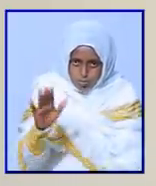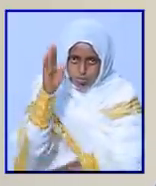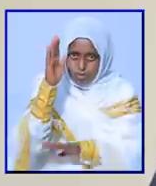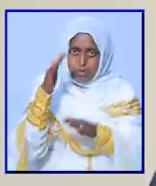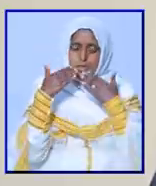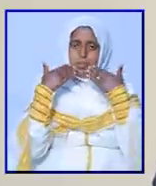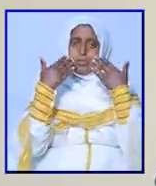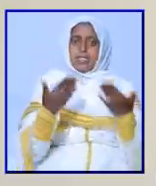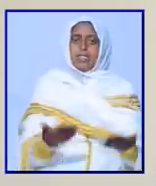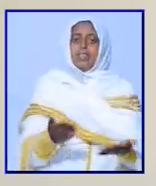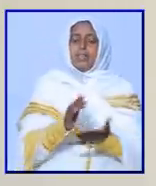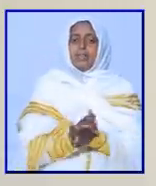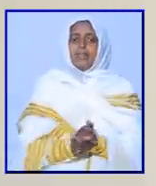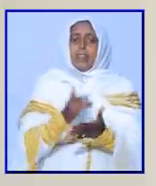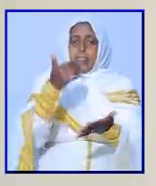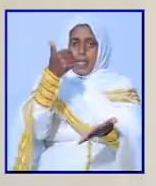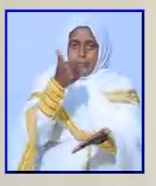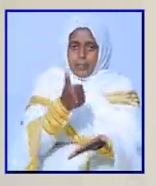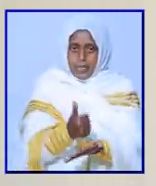እንደምን ዋላችሁ?